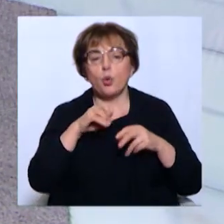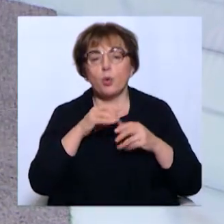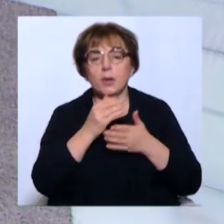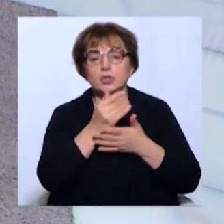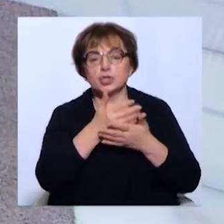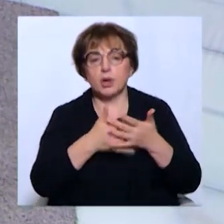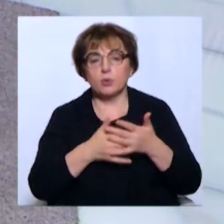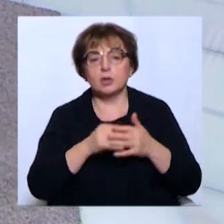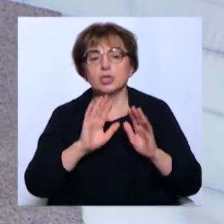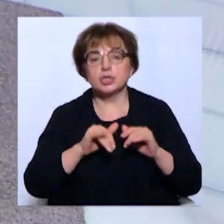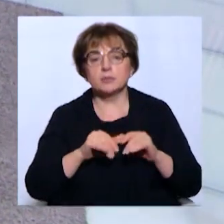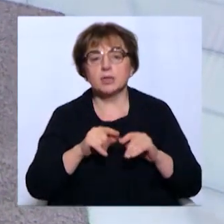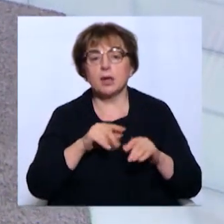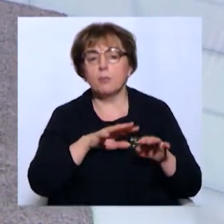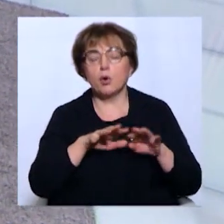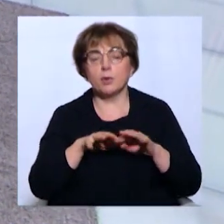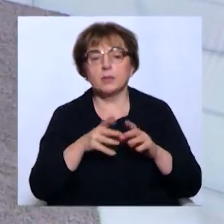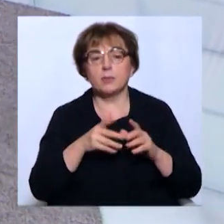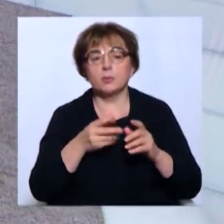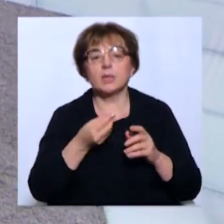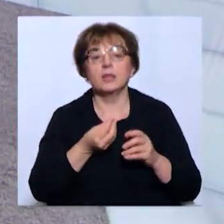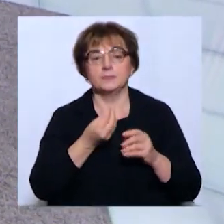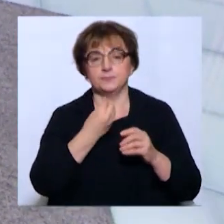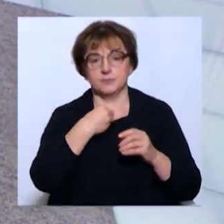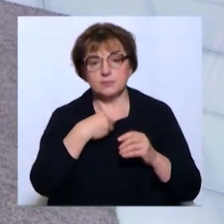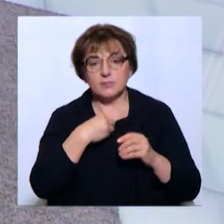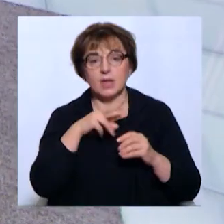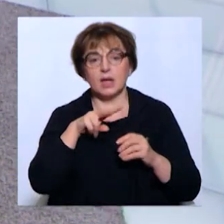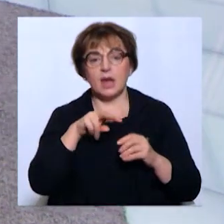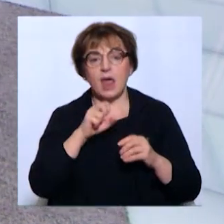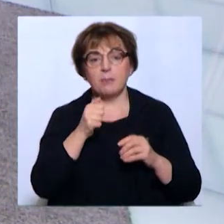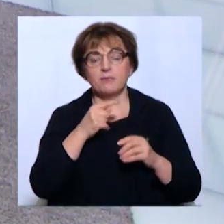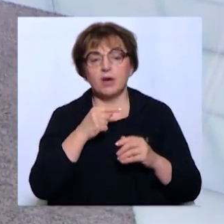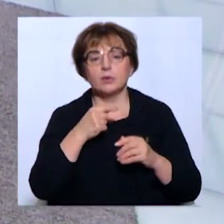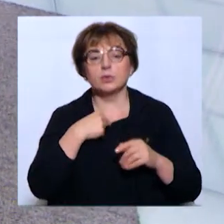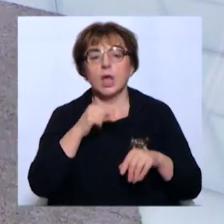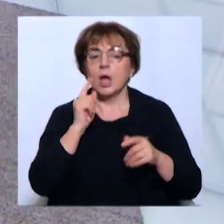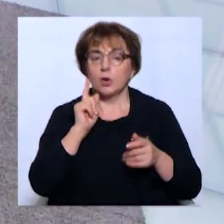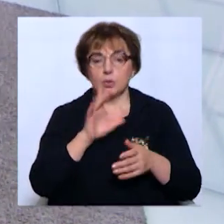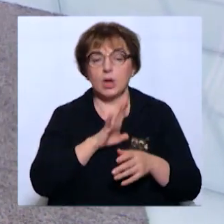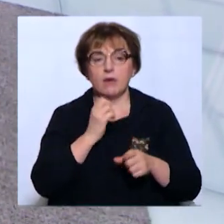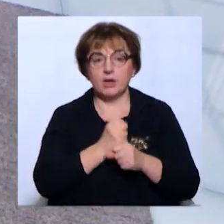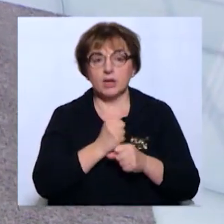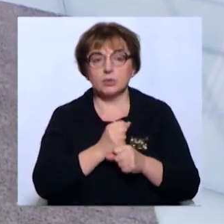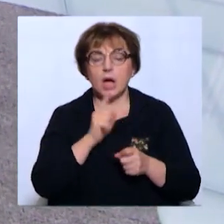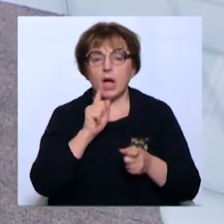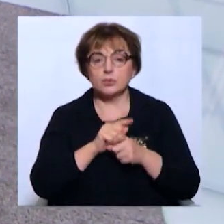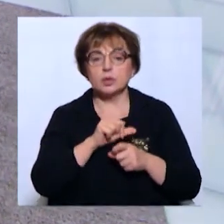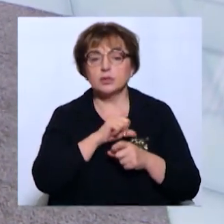და შემდეგ ხდება პროცესი, რომელსაც კლაპვა ეწოდება. კლაპვა რო განხორციელდეს, აუცილებელია